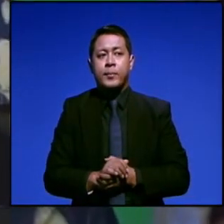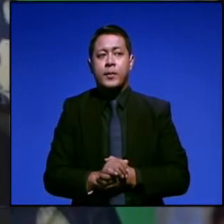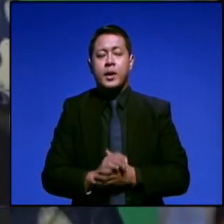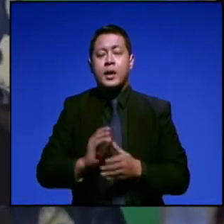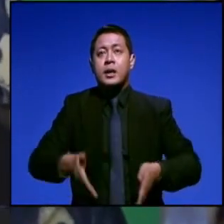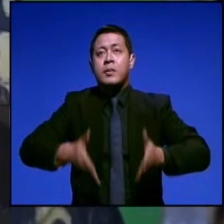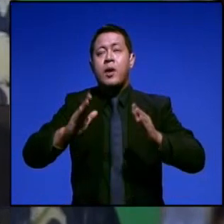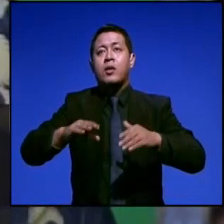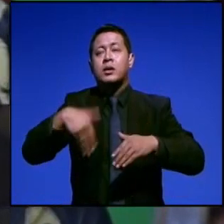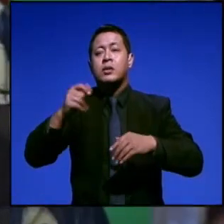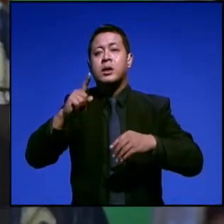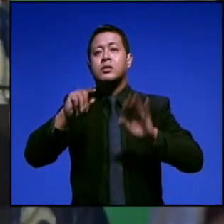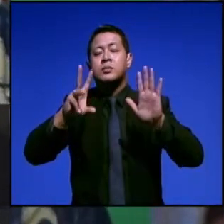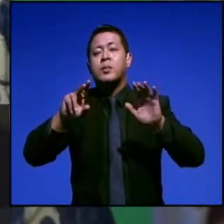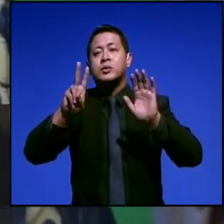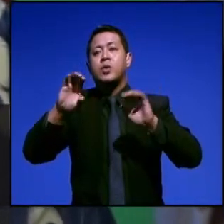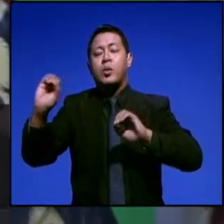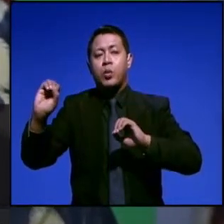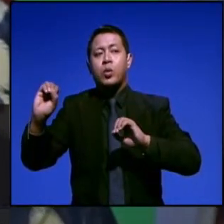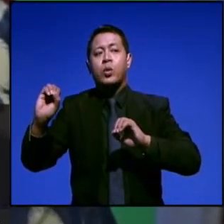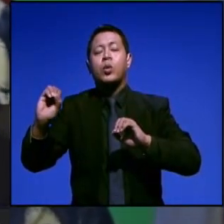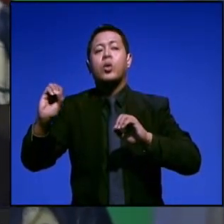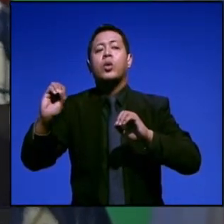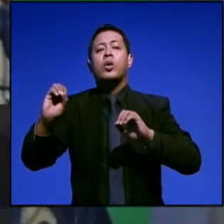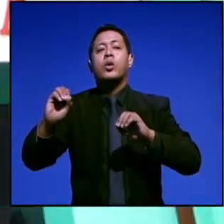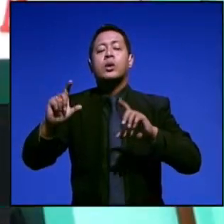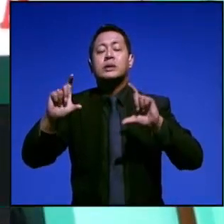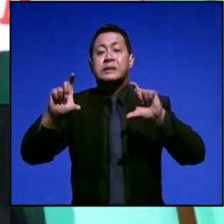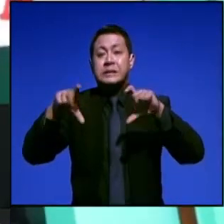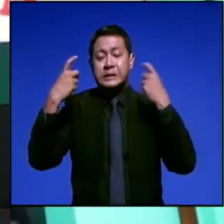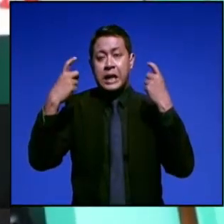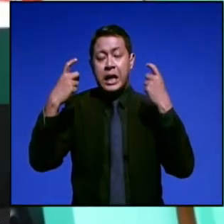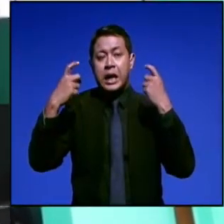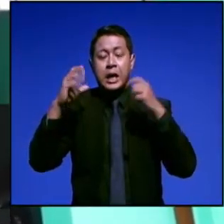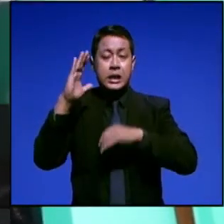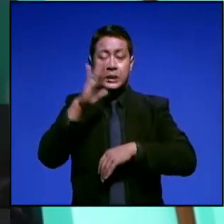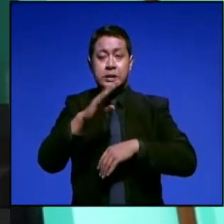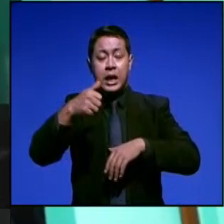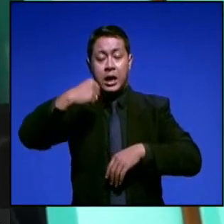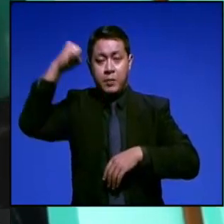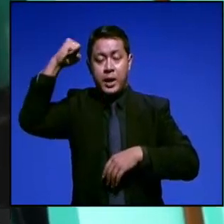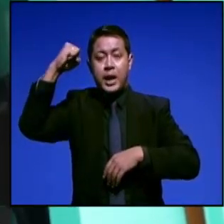tahun 1920, terus kalau sejarahnya ya menjelang kemerdekaan,